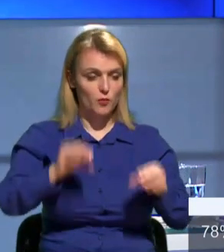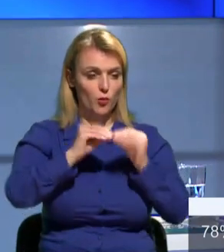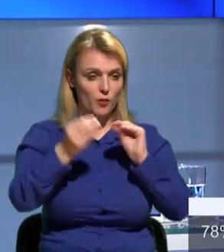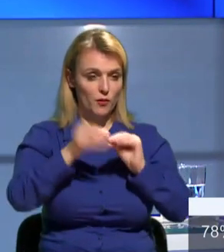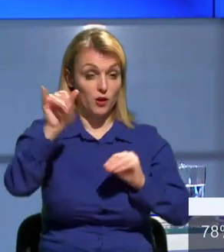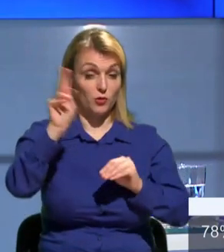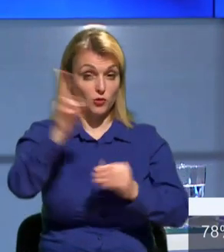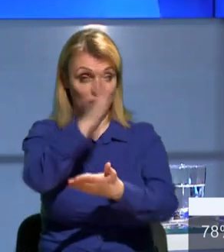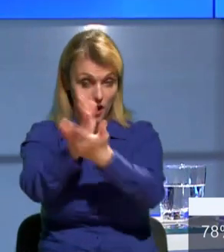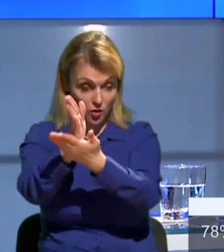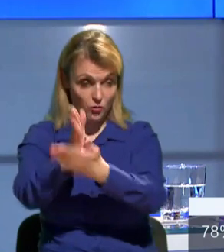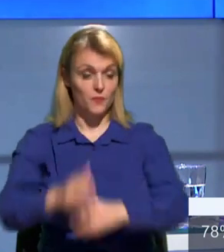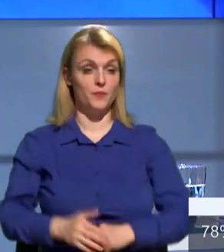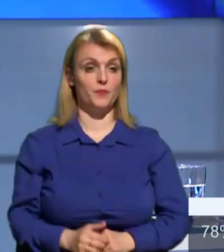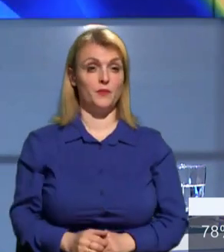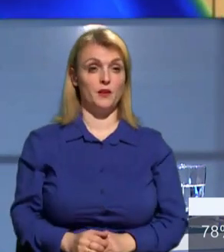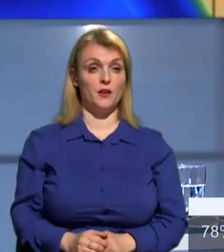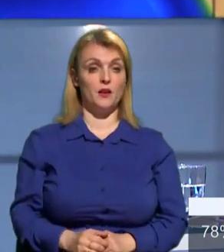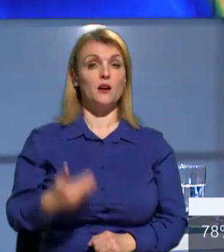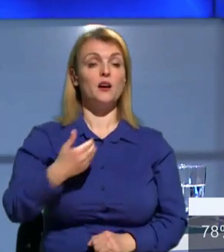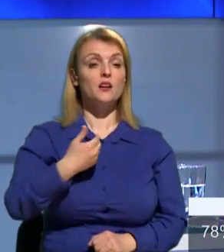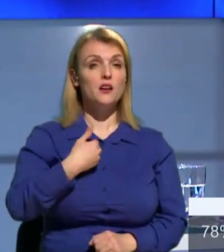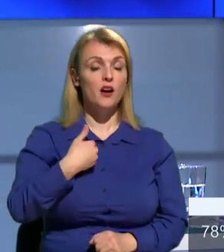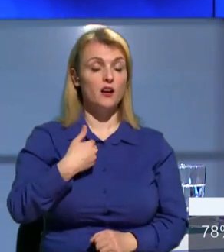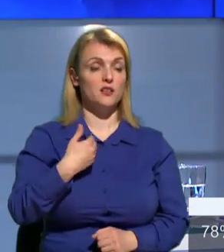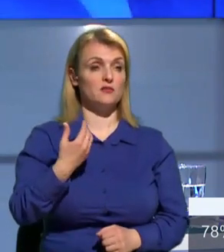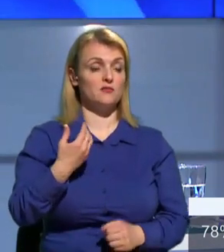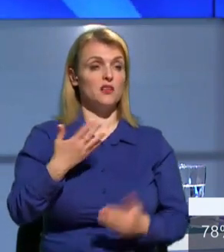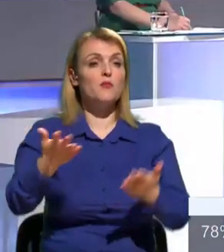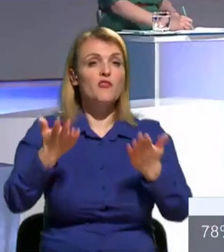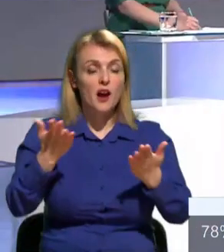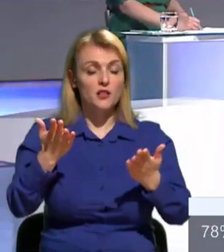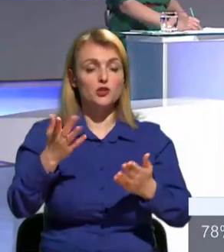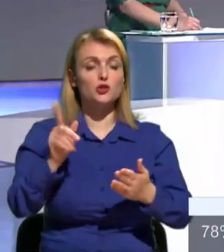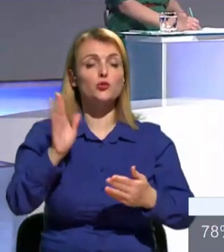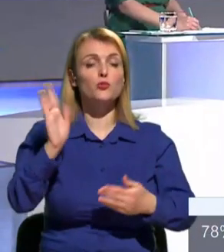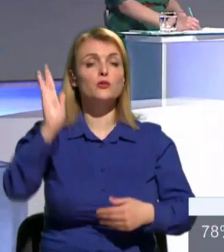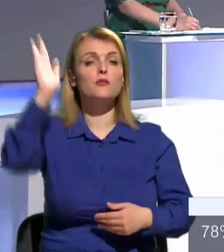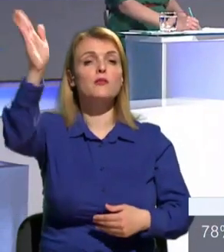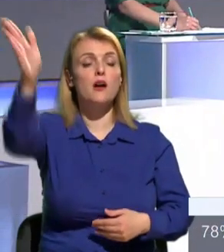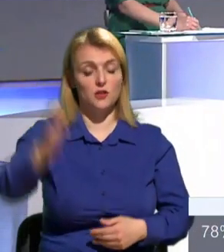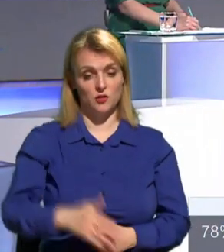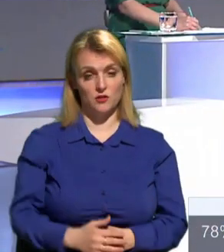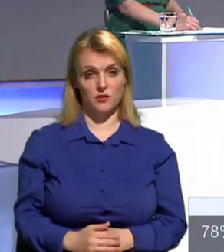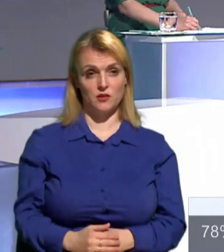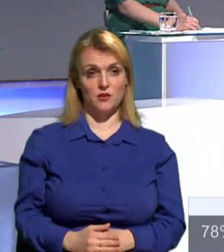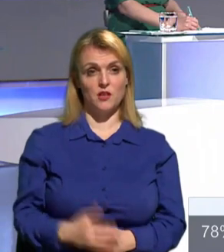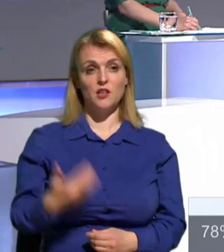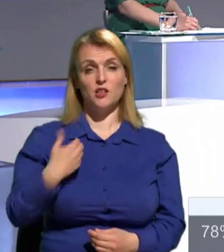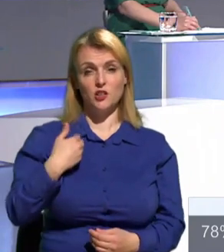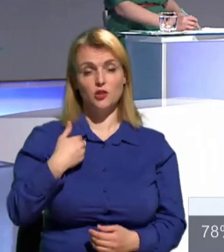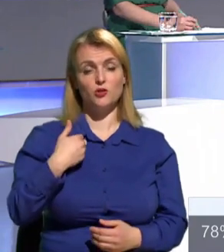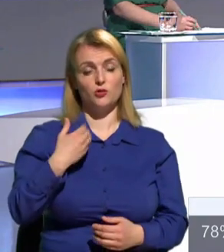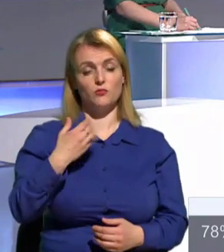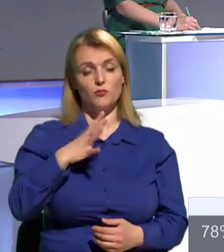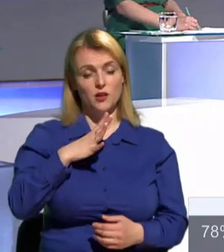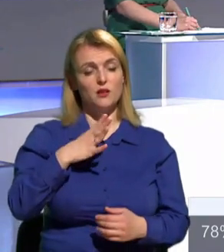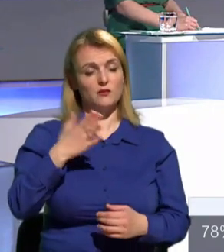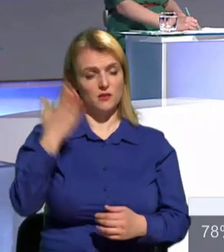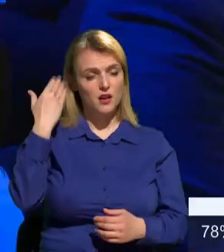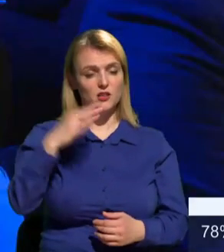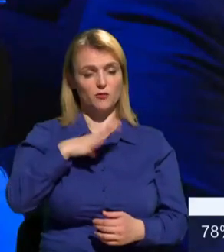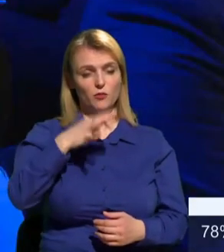ciocnesc și vor o anumită claritate ce va fi mai departe. Eu mi-am expus opinia de mai multe ori referitor la